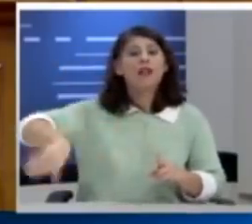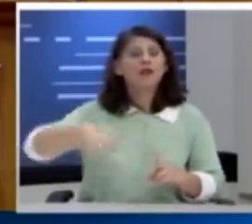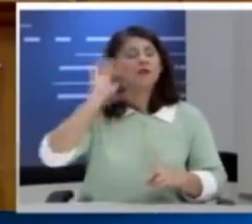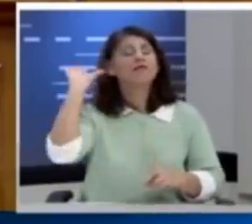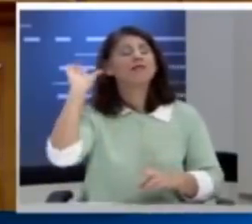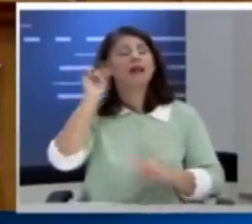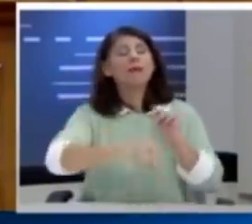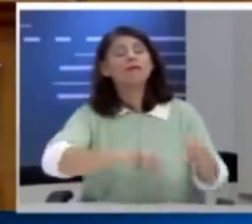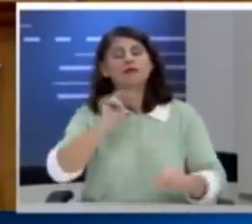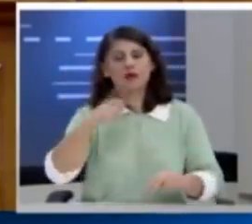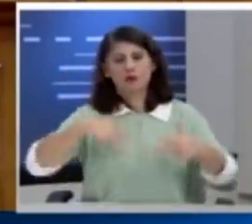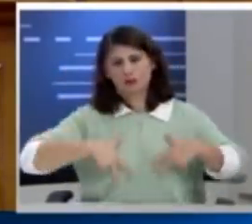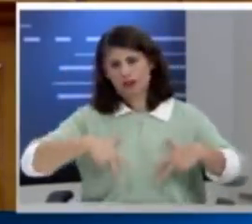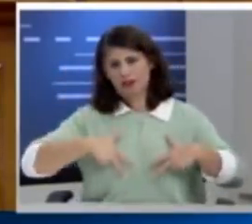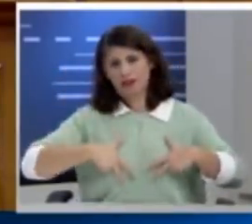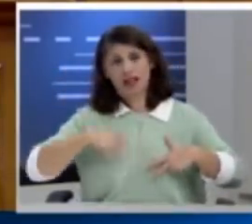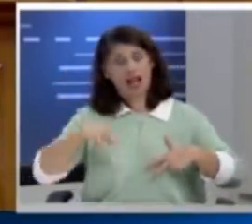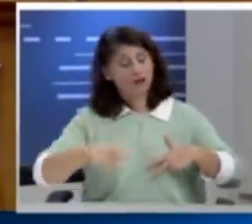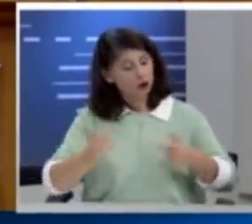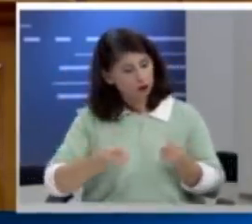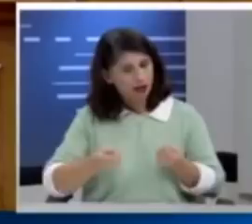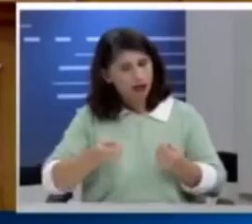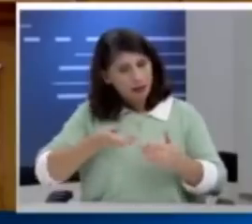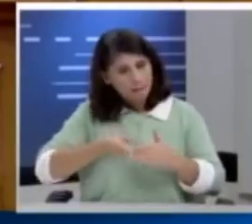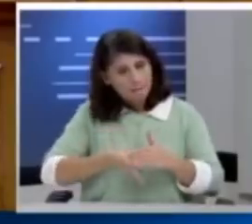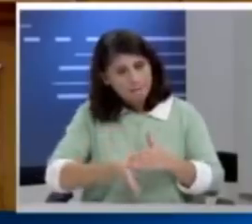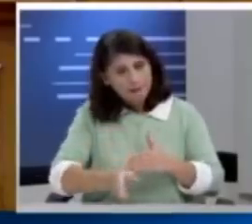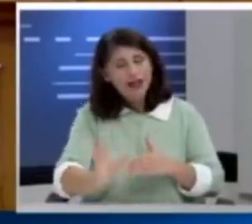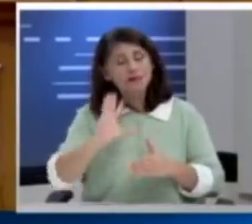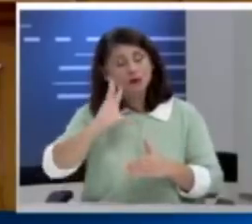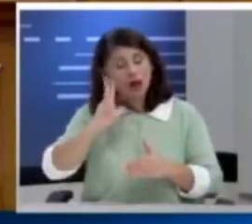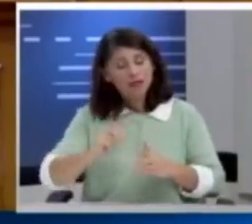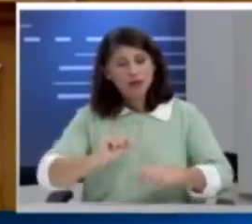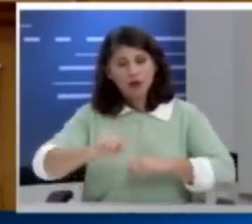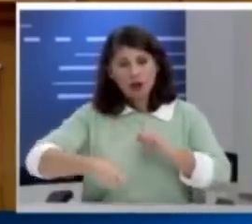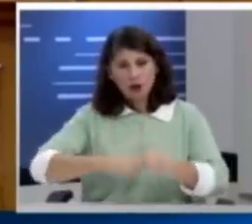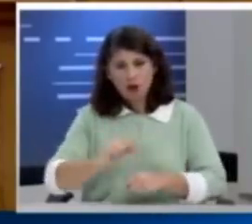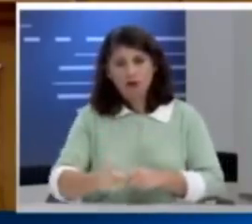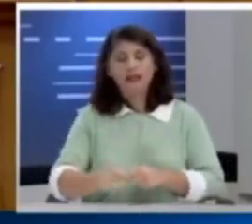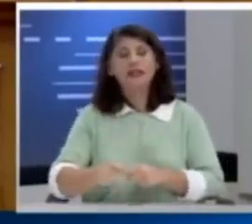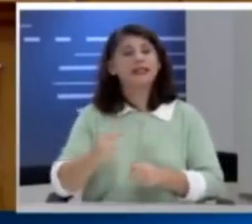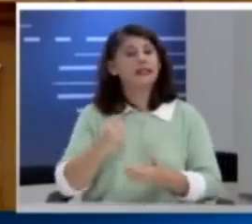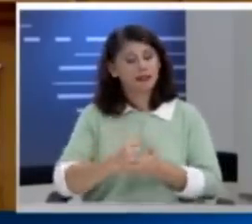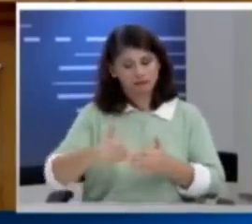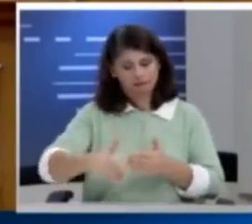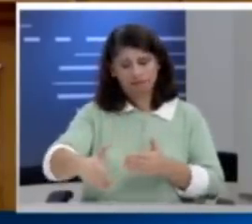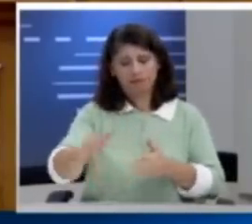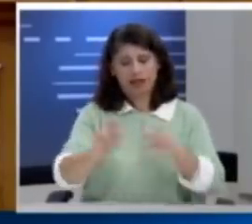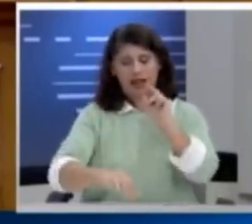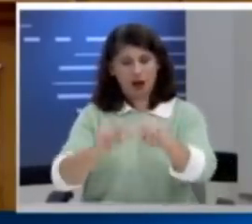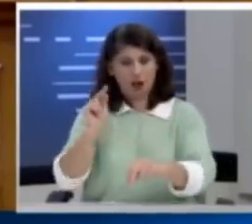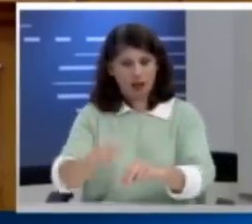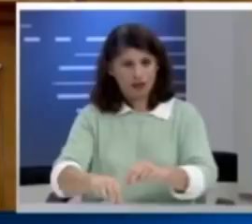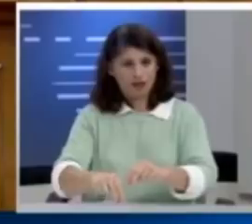αυτό να το κάνει και μέσα από τους καθημερινούς αγώνες του, αλλά και στις επικείμενες